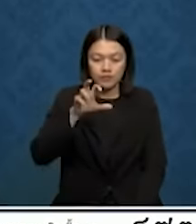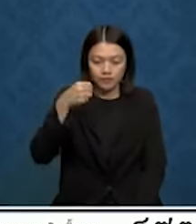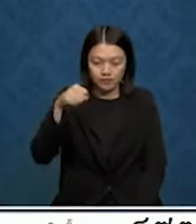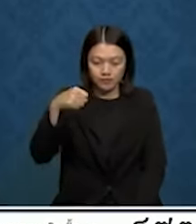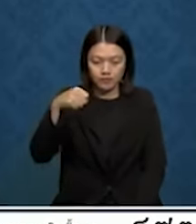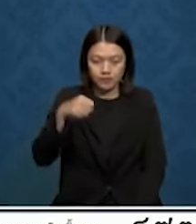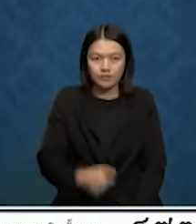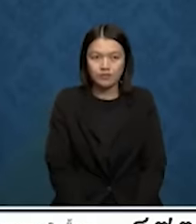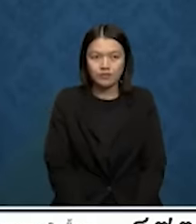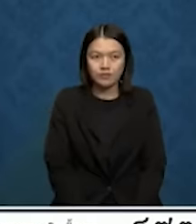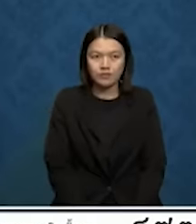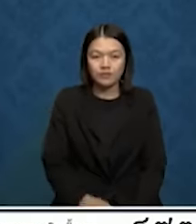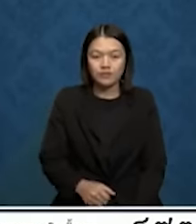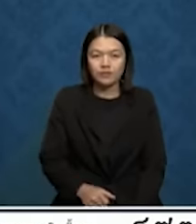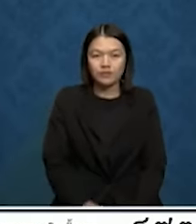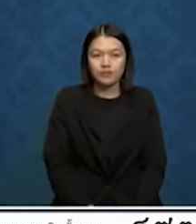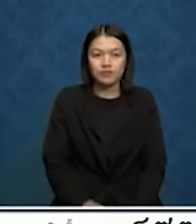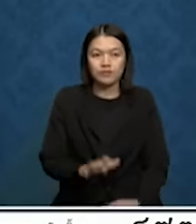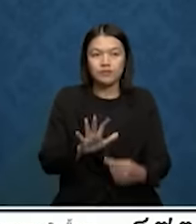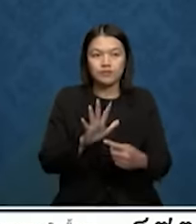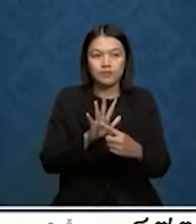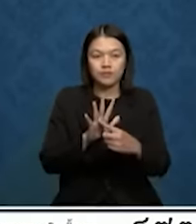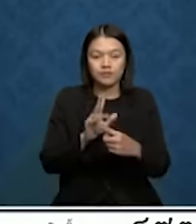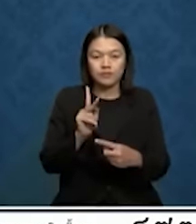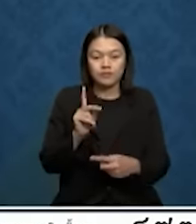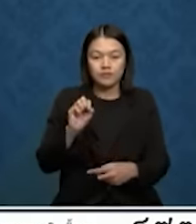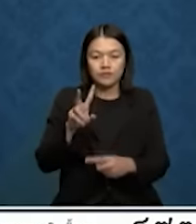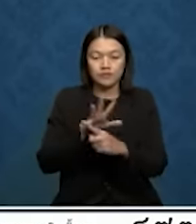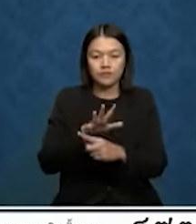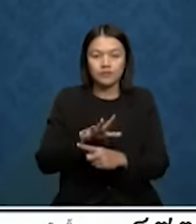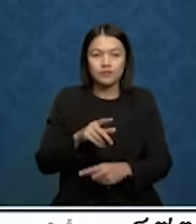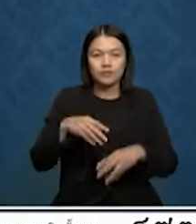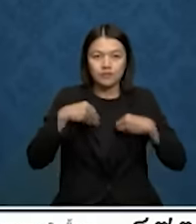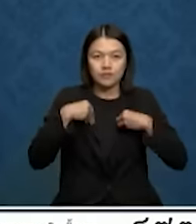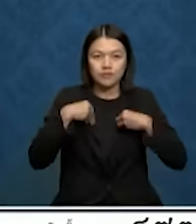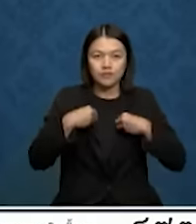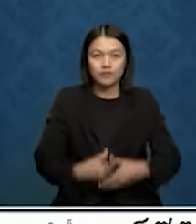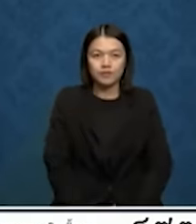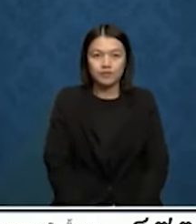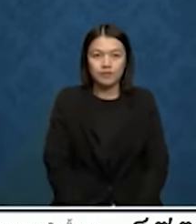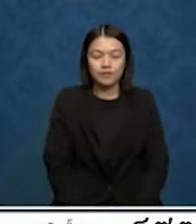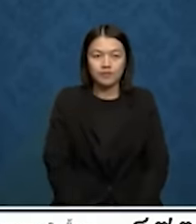310นายฤกษ์อยู่ดี เห็นชอบครับ